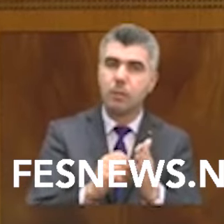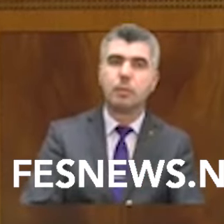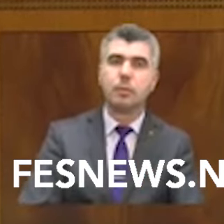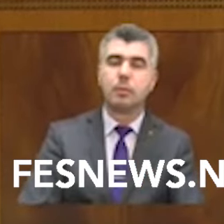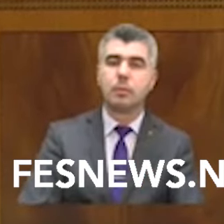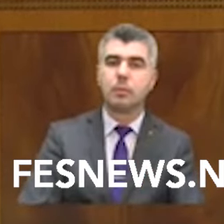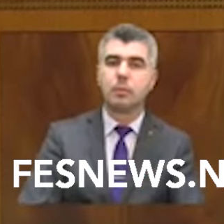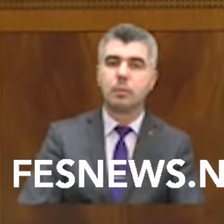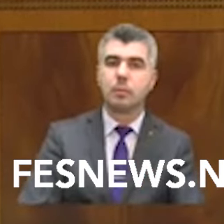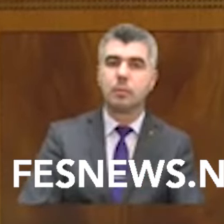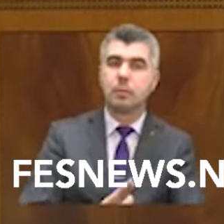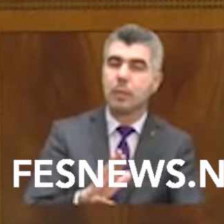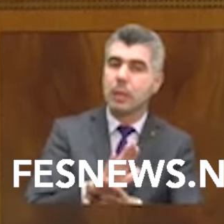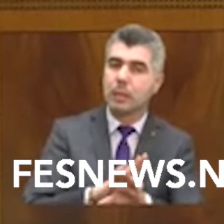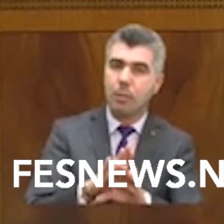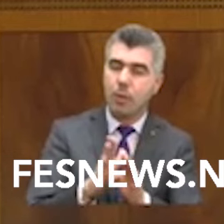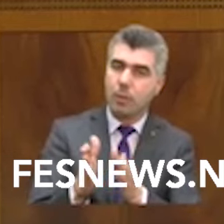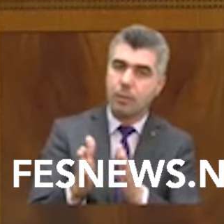سمحتوا